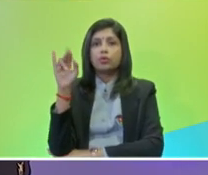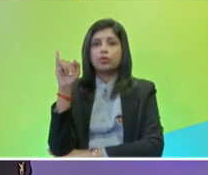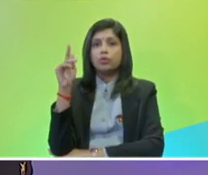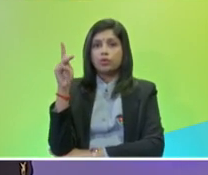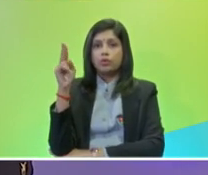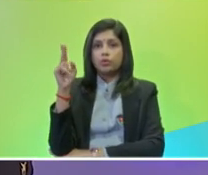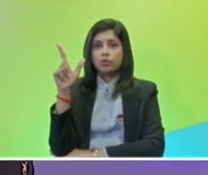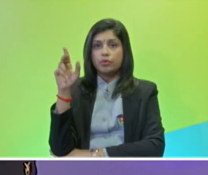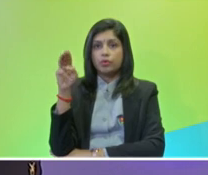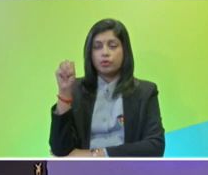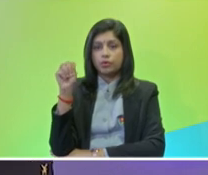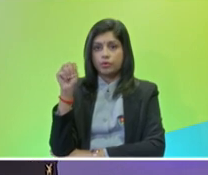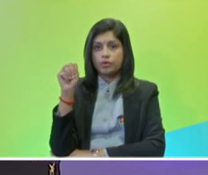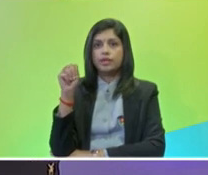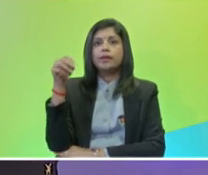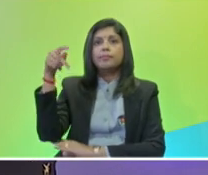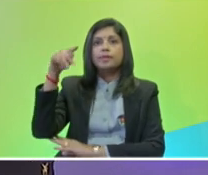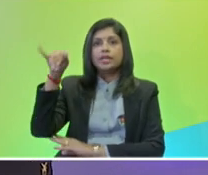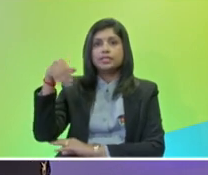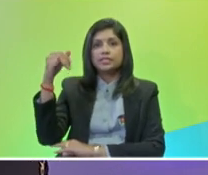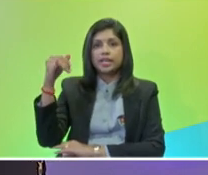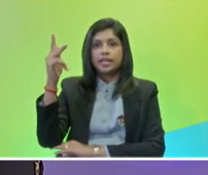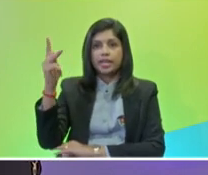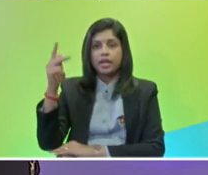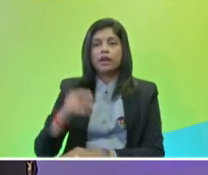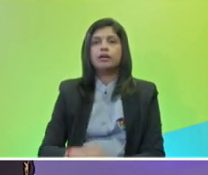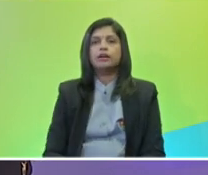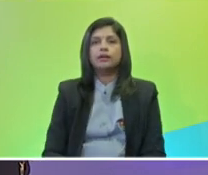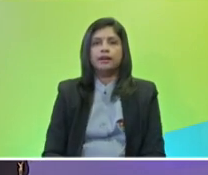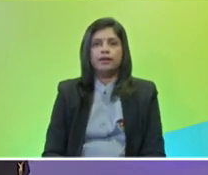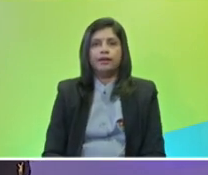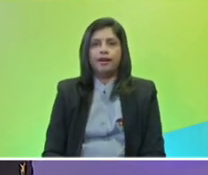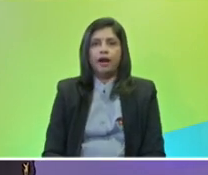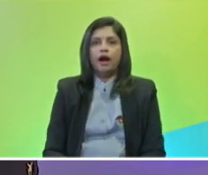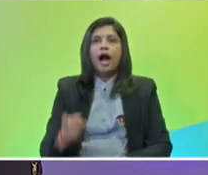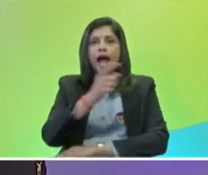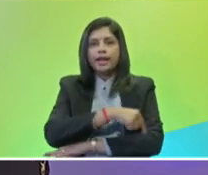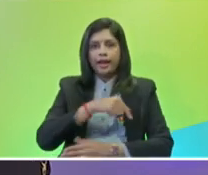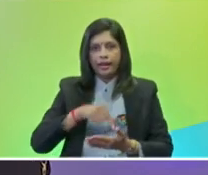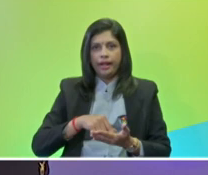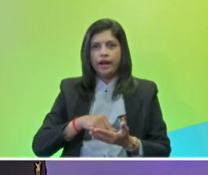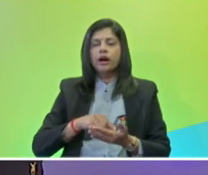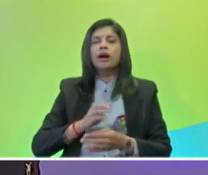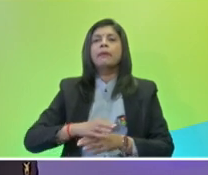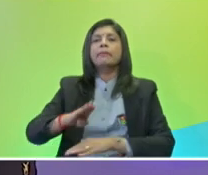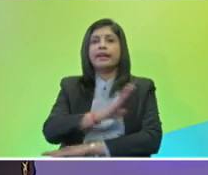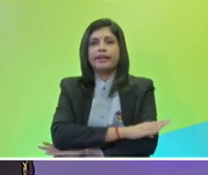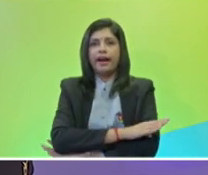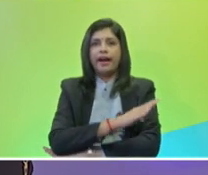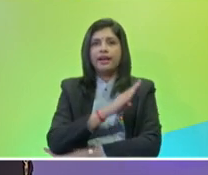dan kesehatan jadi untuk hari ini kita Tengok aja bidang ini yaitu ada dua bidang kemahiran dan bidang